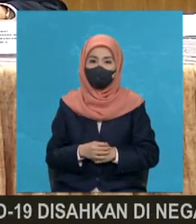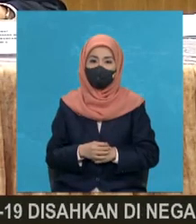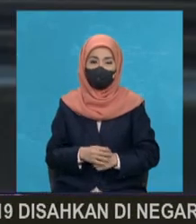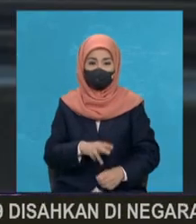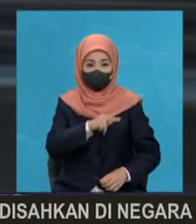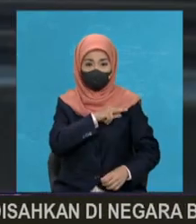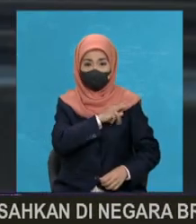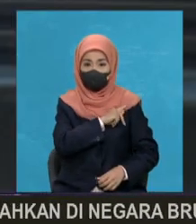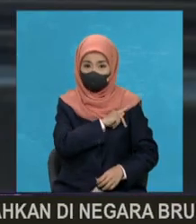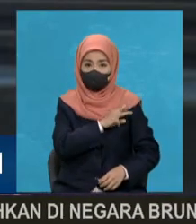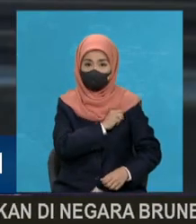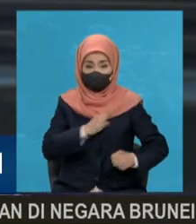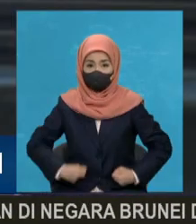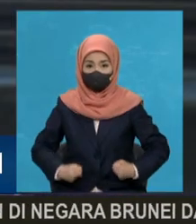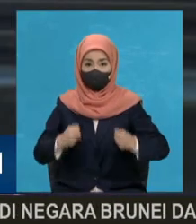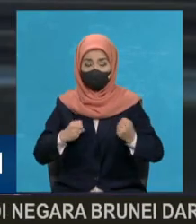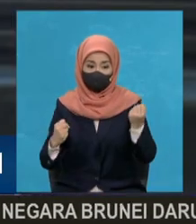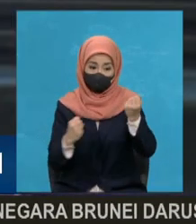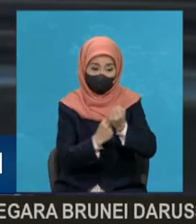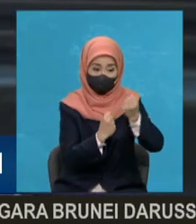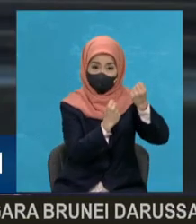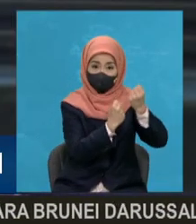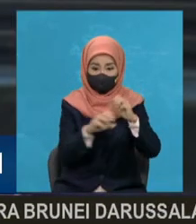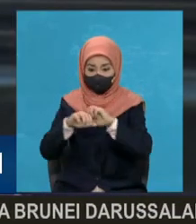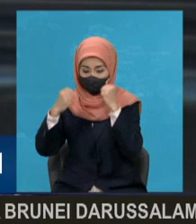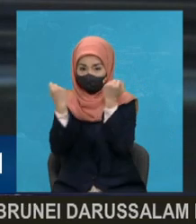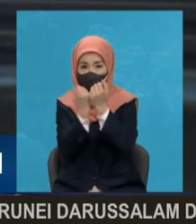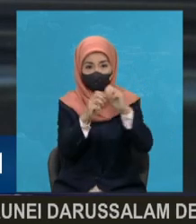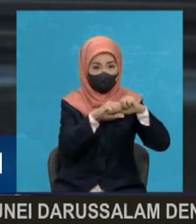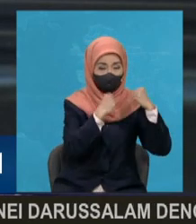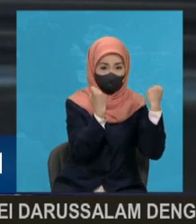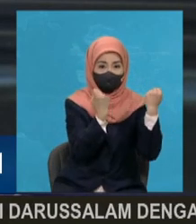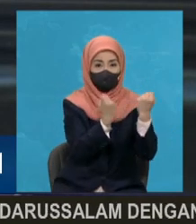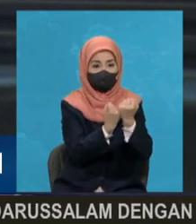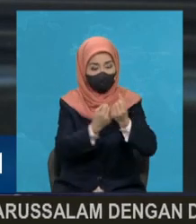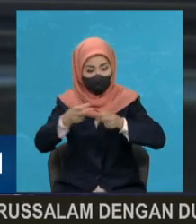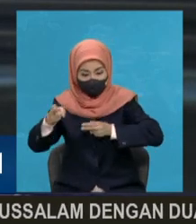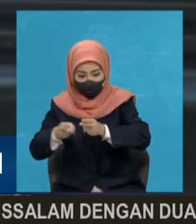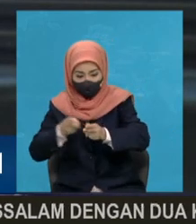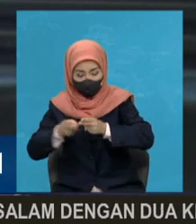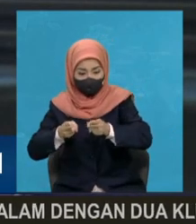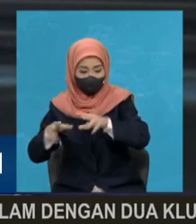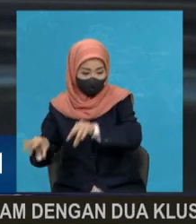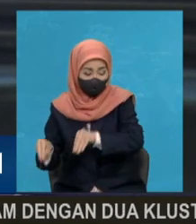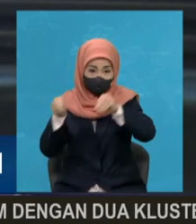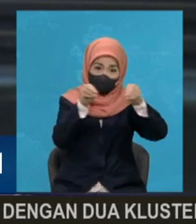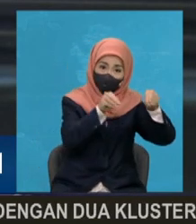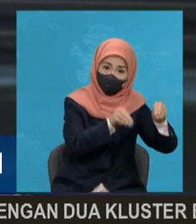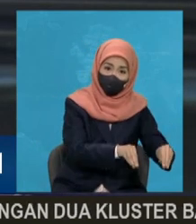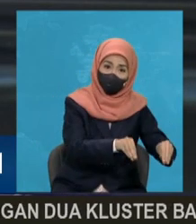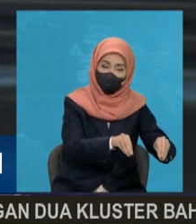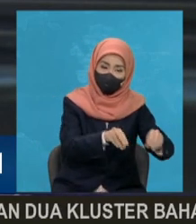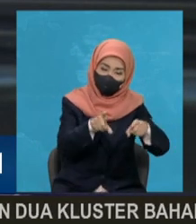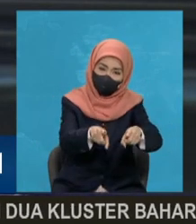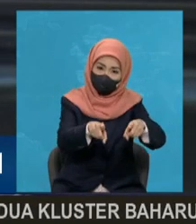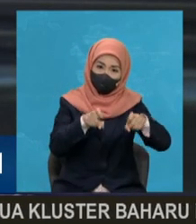Hai Kementerian Kesehatan dengan suku ngan agensi-agensi yang berkenan sedang berusaha untuk memindahkan cash ini